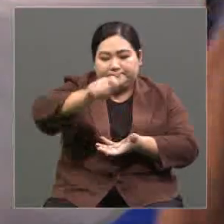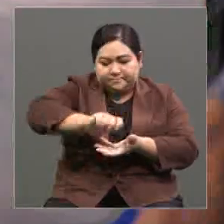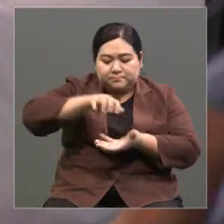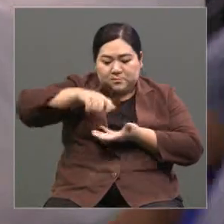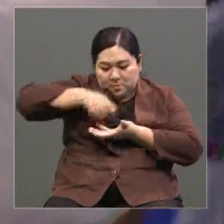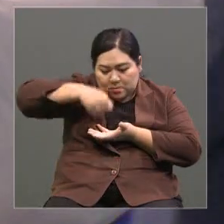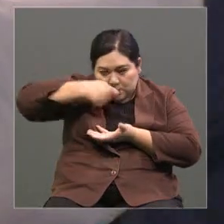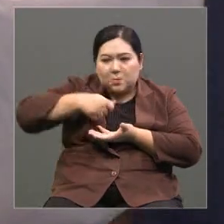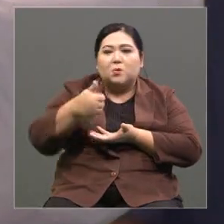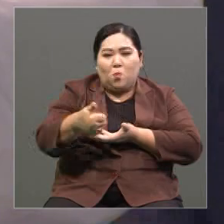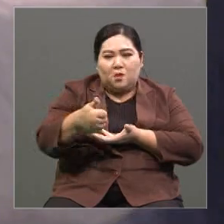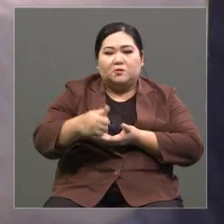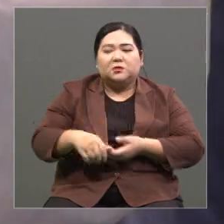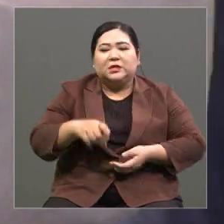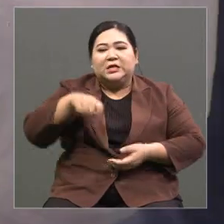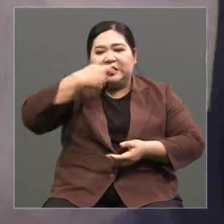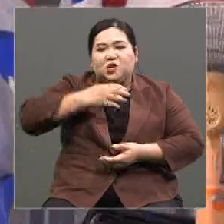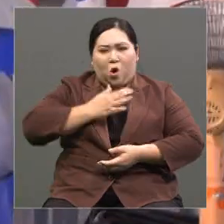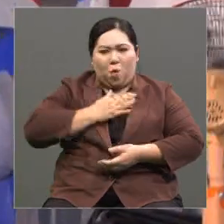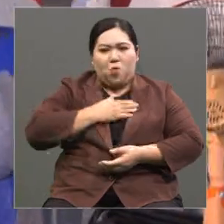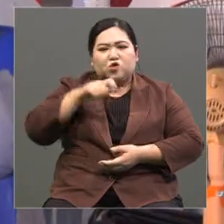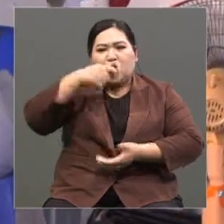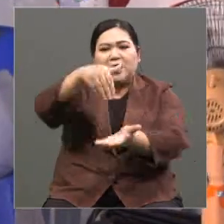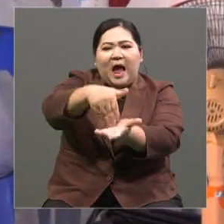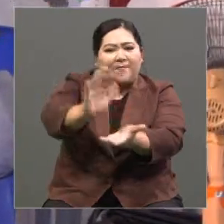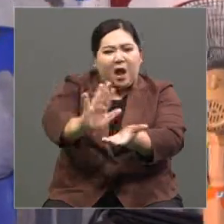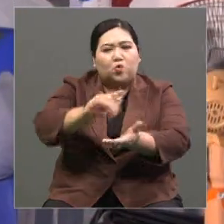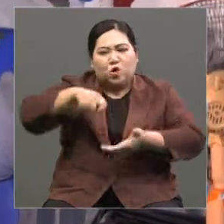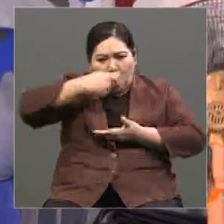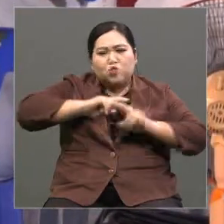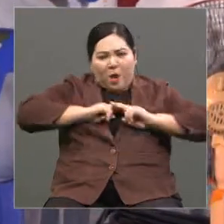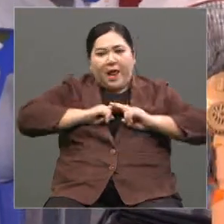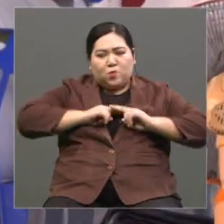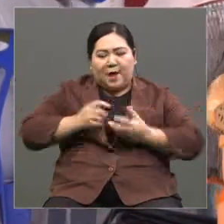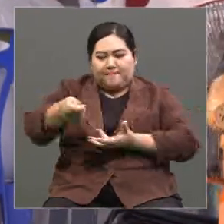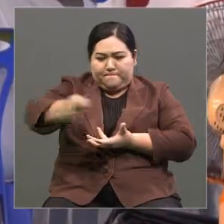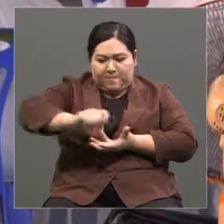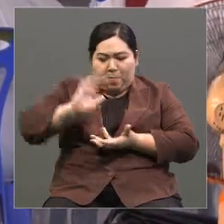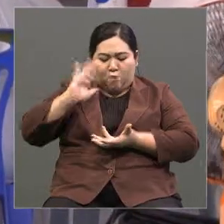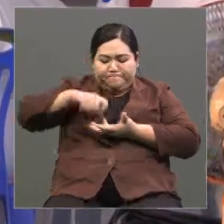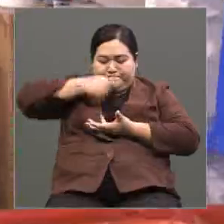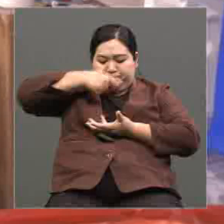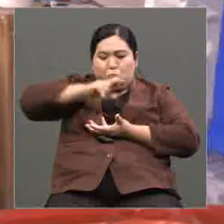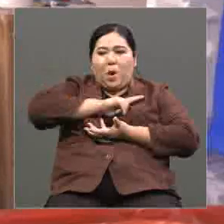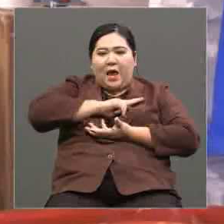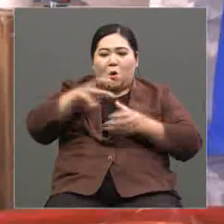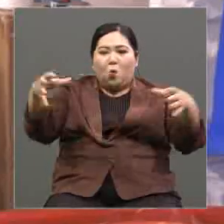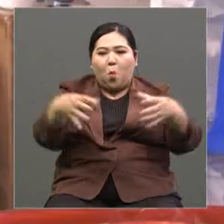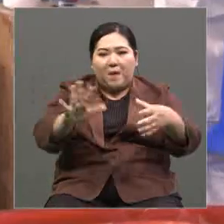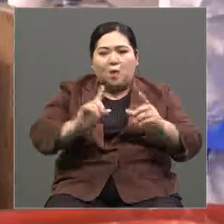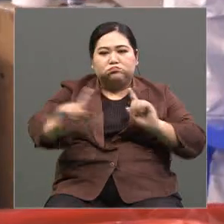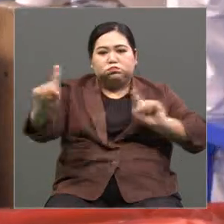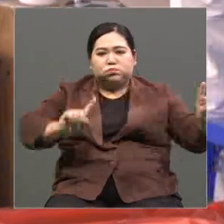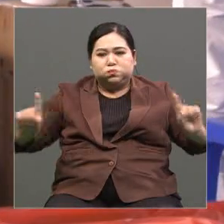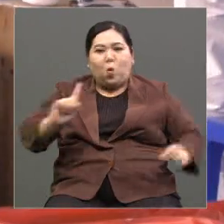กินร้อนช้อนเรานะไม่มีช้อนกลางนะแล้วพยายามแยกสำรับมากินคนเดียวไม่กินรวมกลุ่มซึ่งมันก็ป้องกันได้ดี